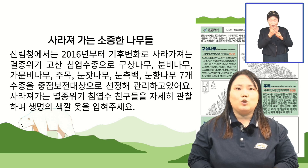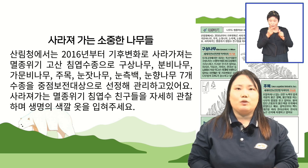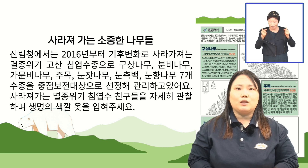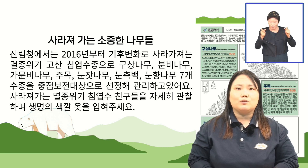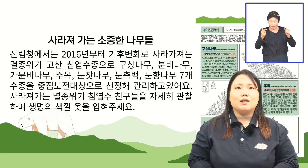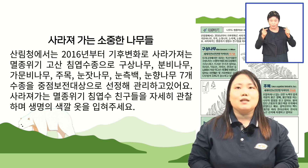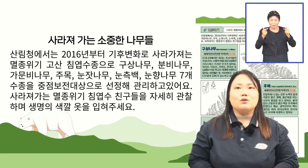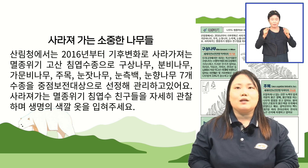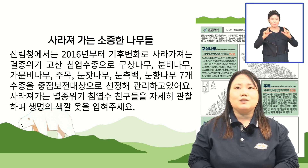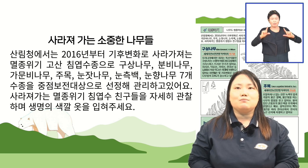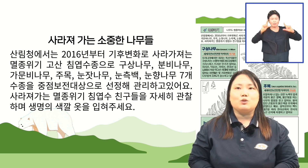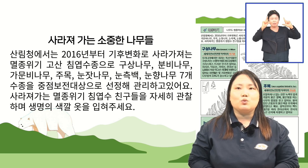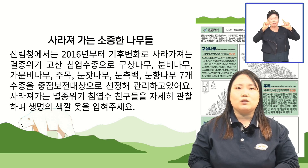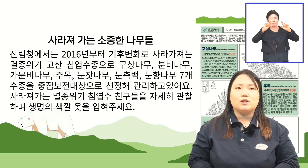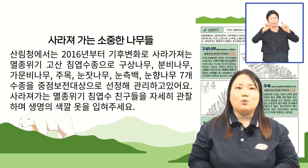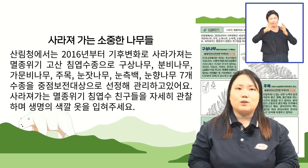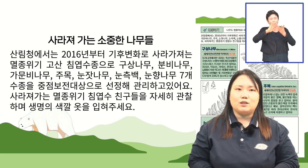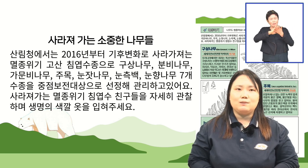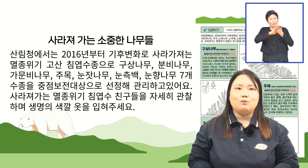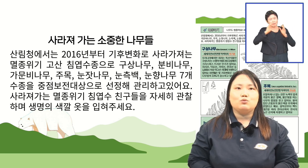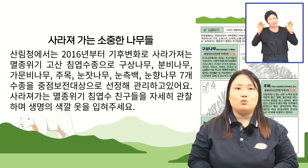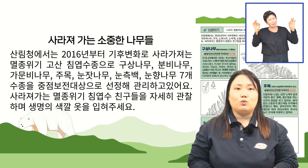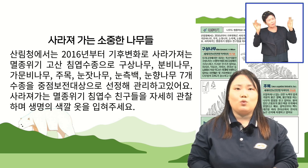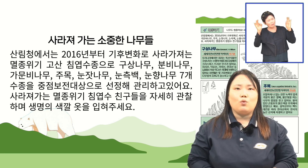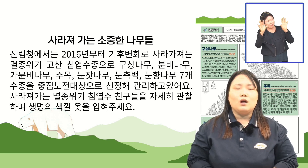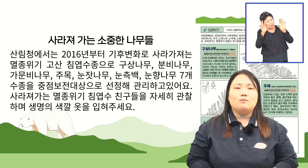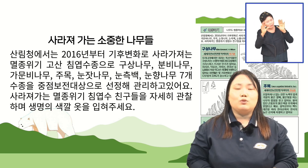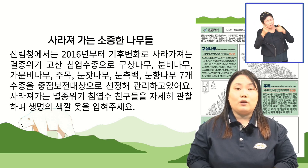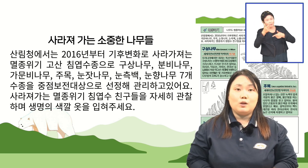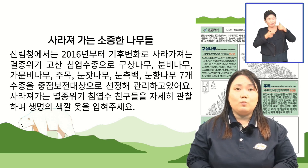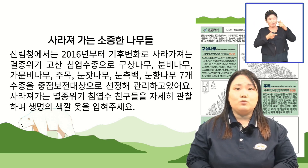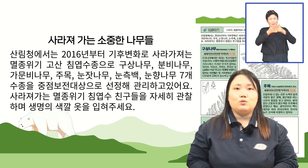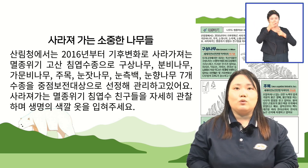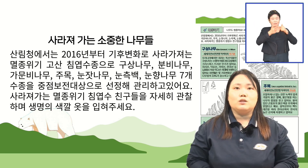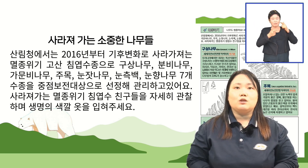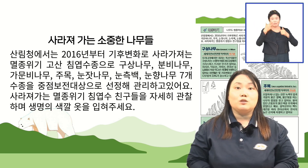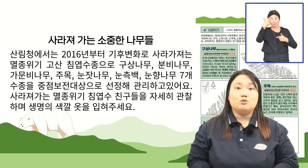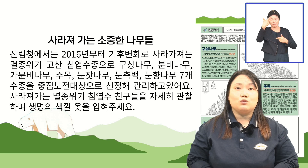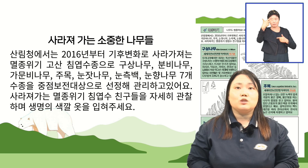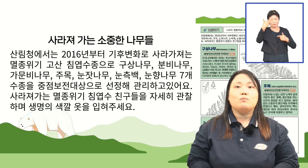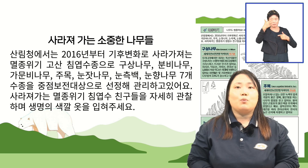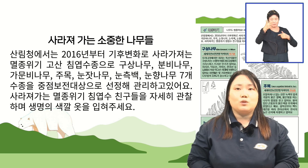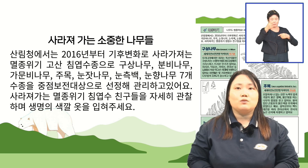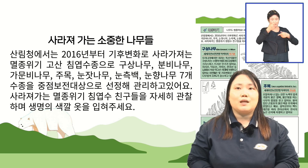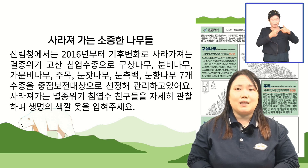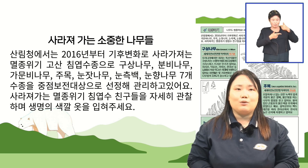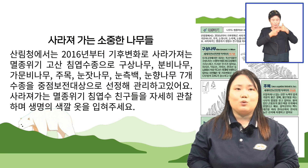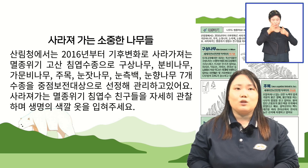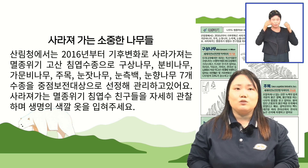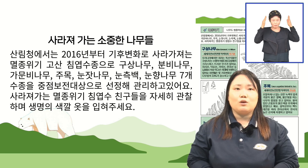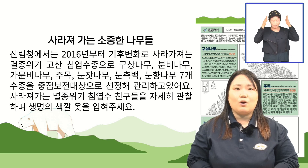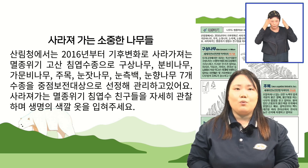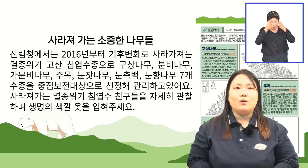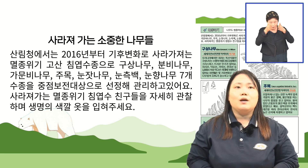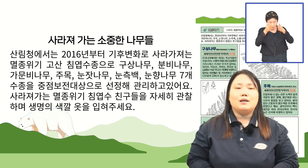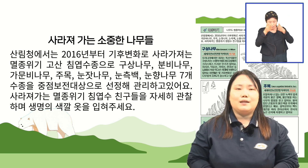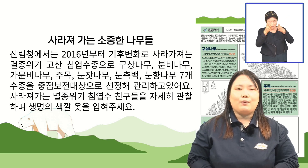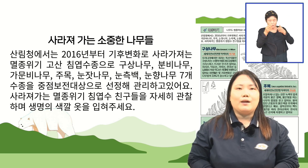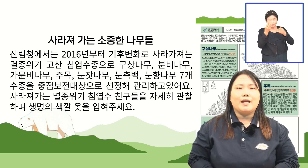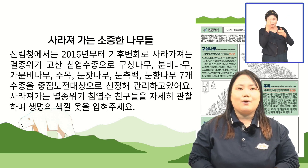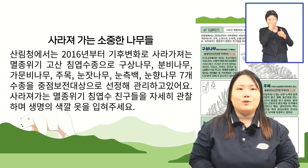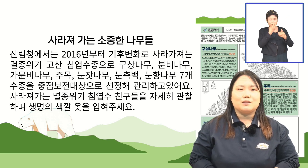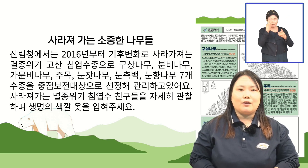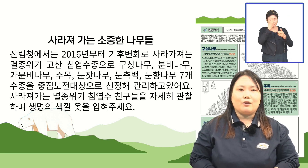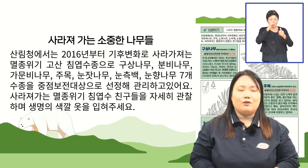같이 기후변화로 사라져가는 멸종위기 고산 침엽수종으로 무려 7수종을 중점 보전 대상으로 선정하고